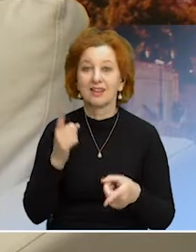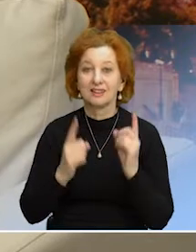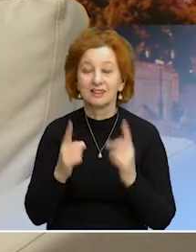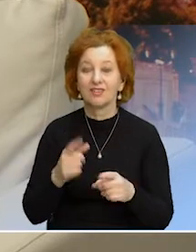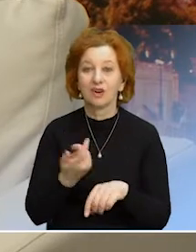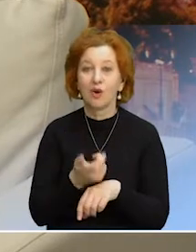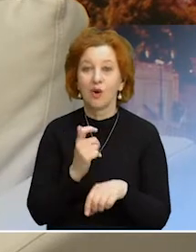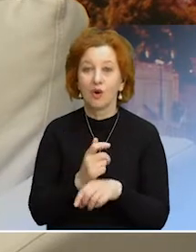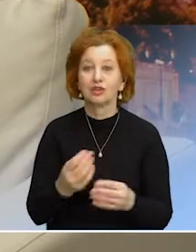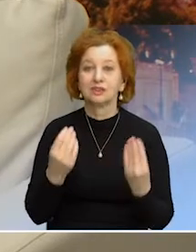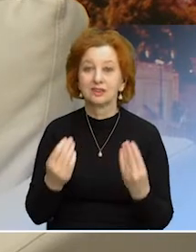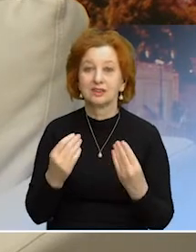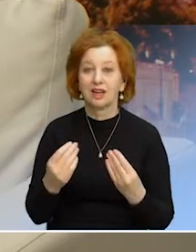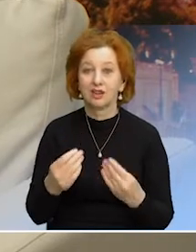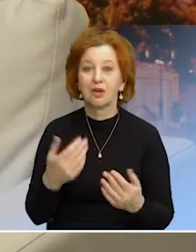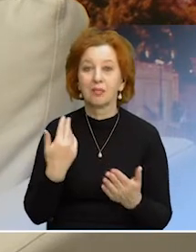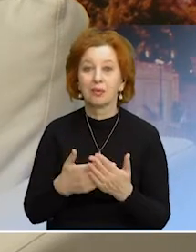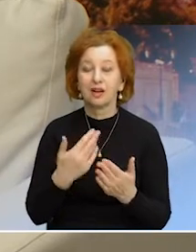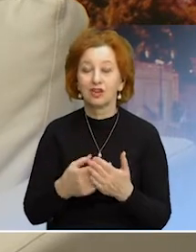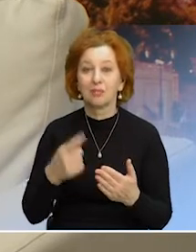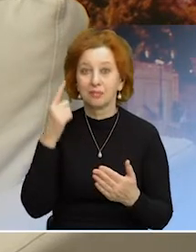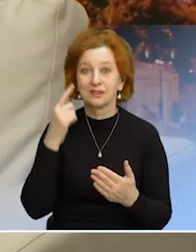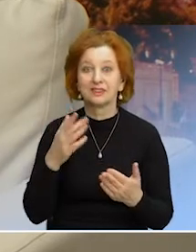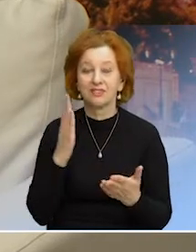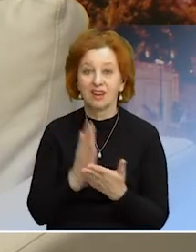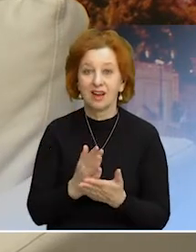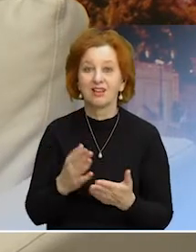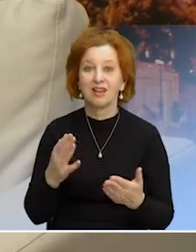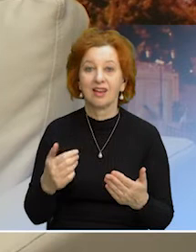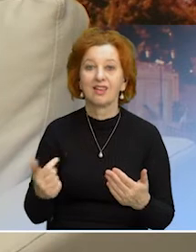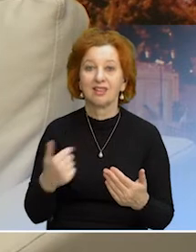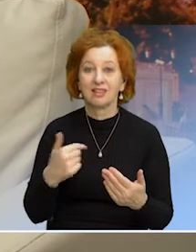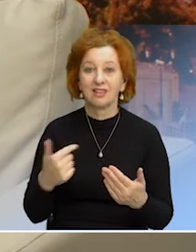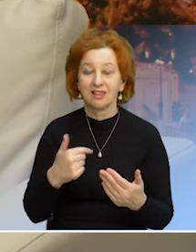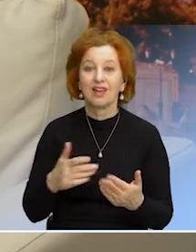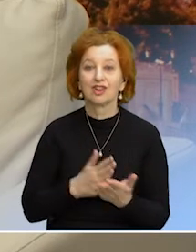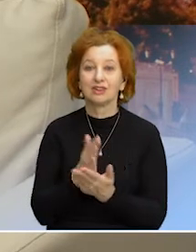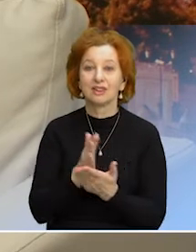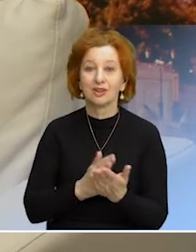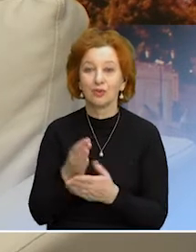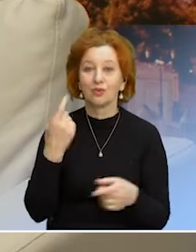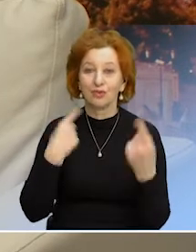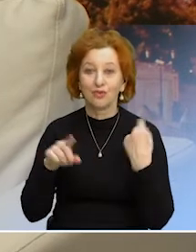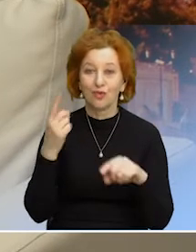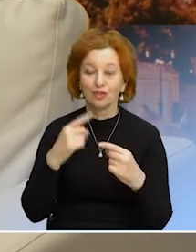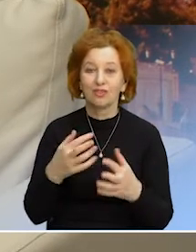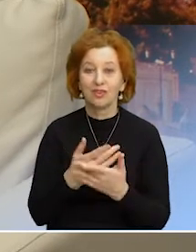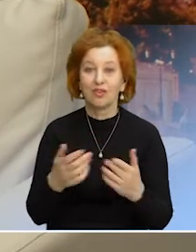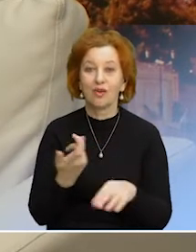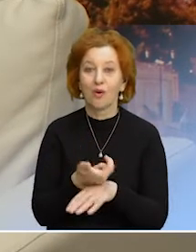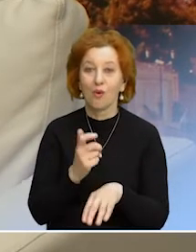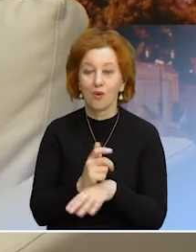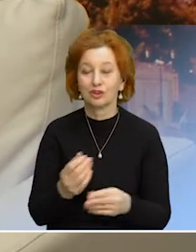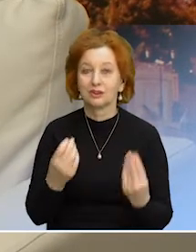действительно очень значимое звание для нас. Это фактически призвание наших заслуг, творчества и так далее, и так далее.